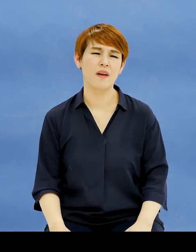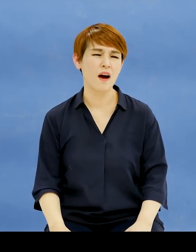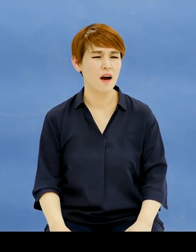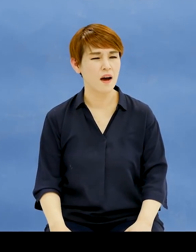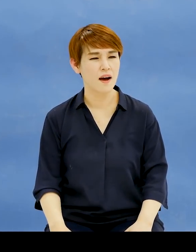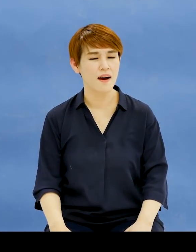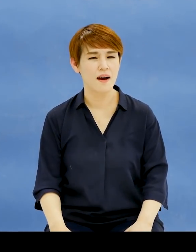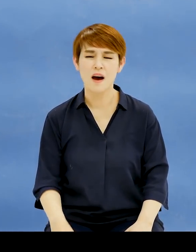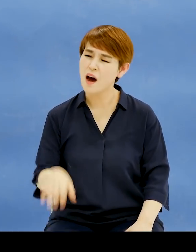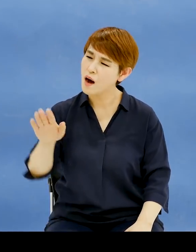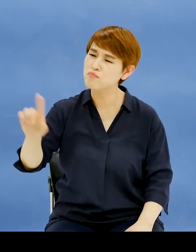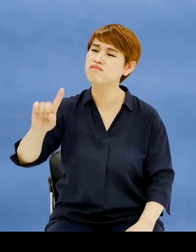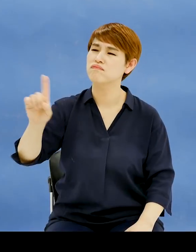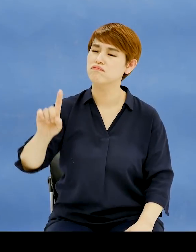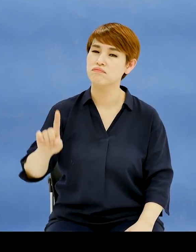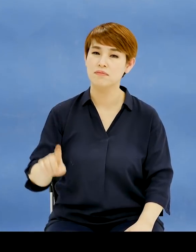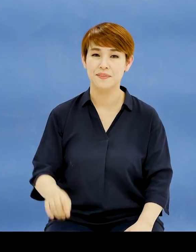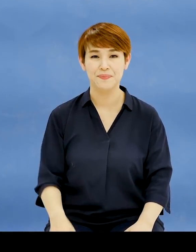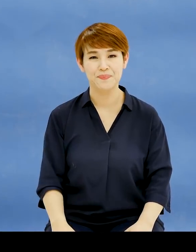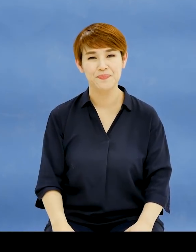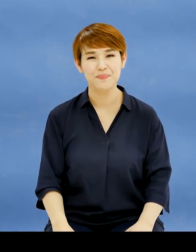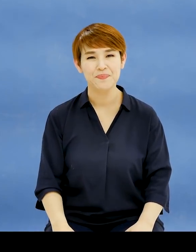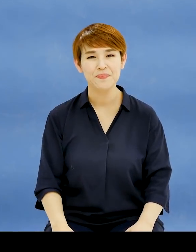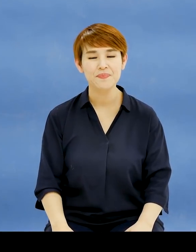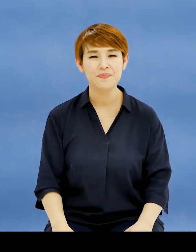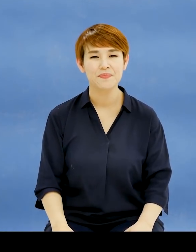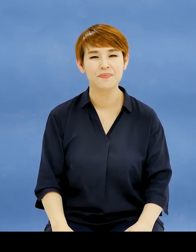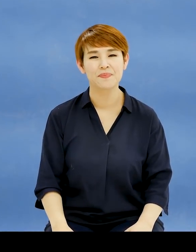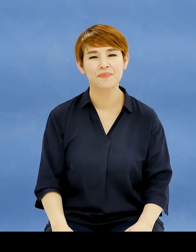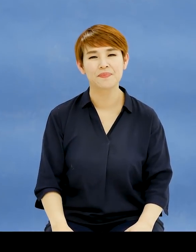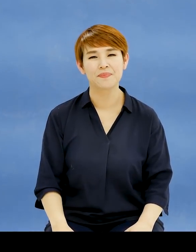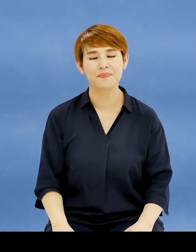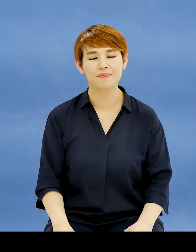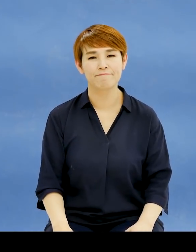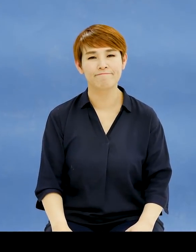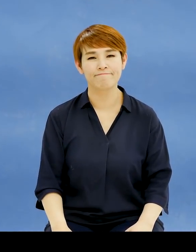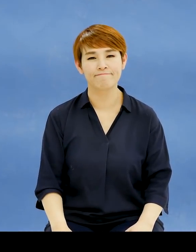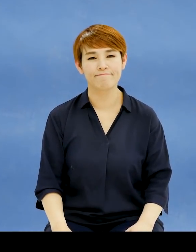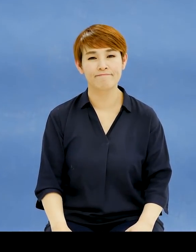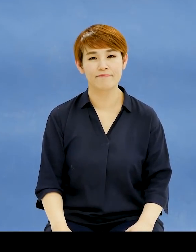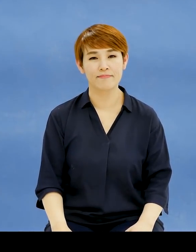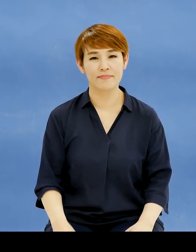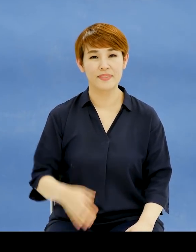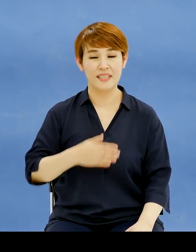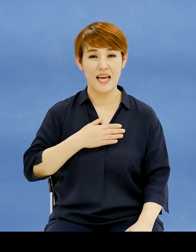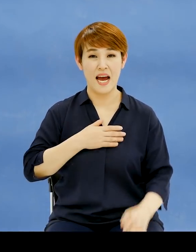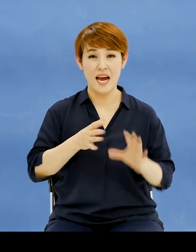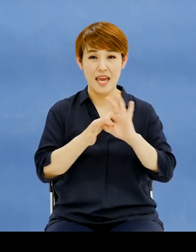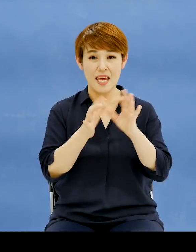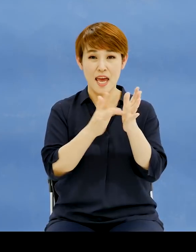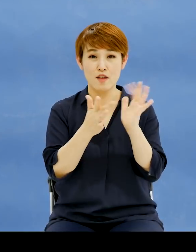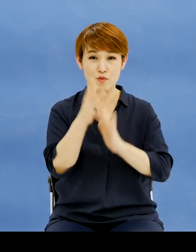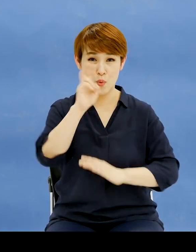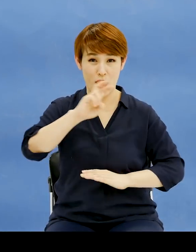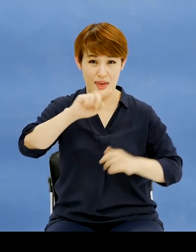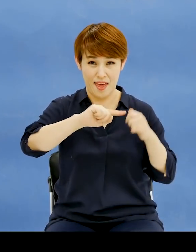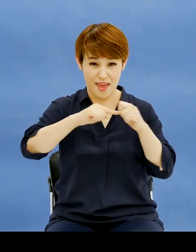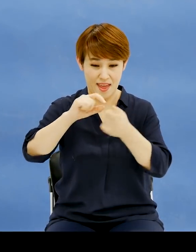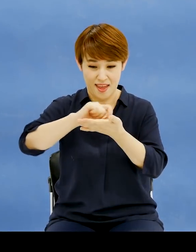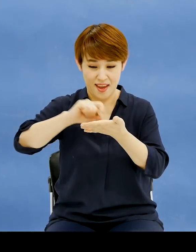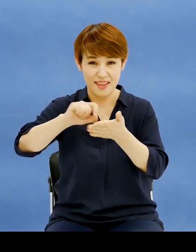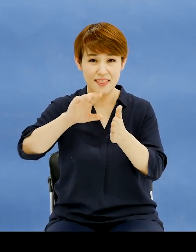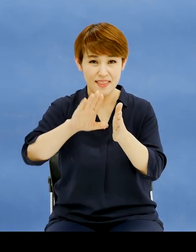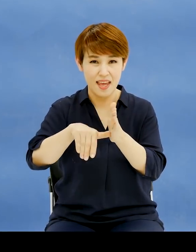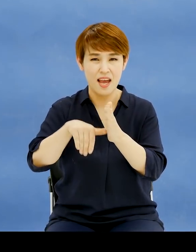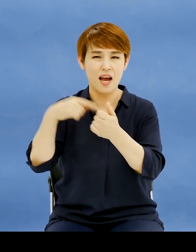쓰시고. 그래서 이건 아니지 않나 그랬는데 제가 이거를 이제 지금 뒤죽박죽 얘기하긴 했는데 나의 예수를